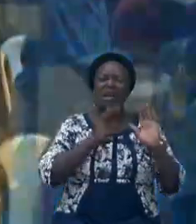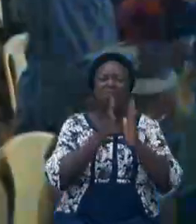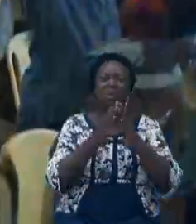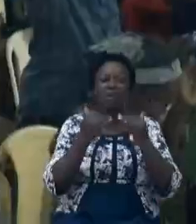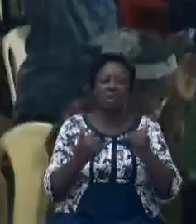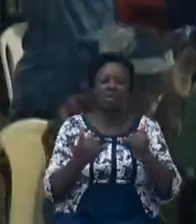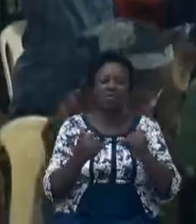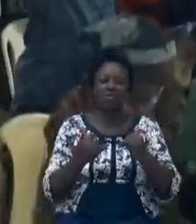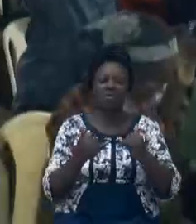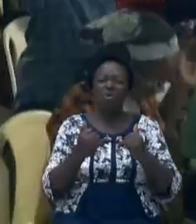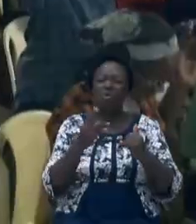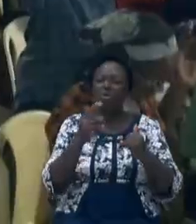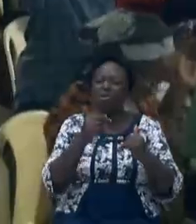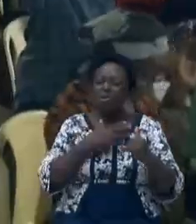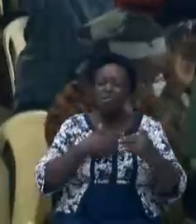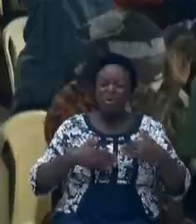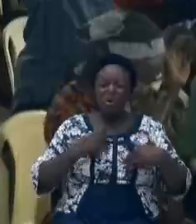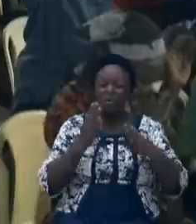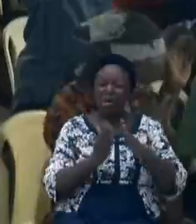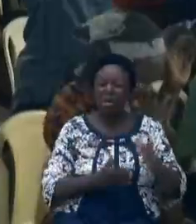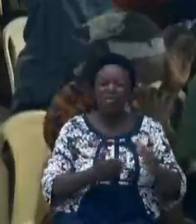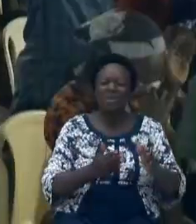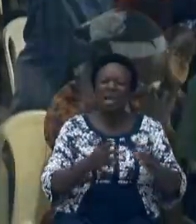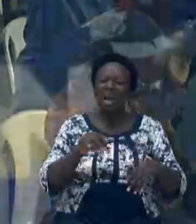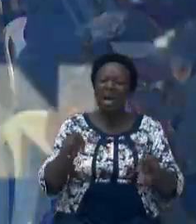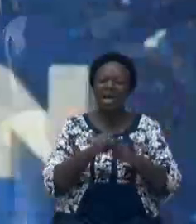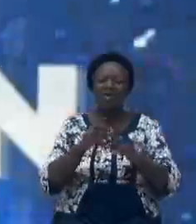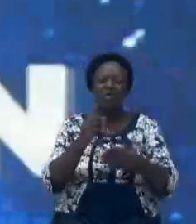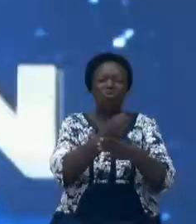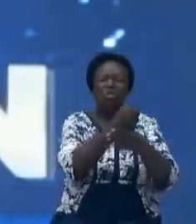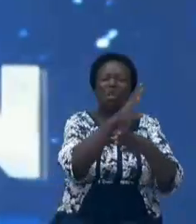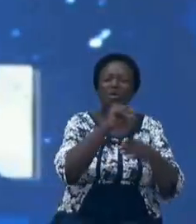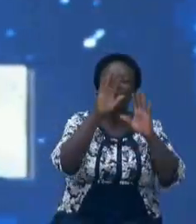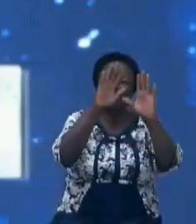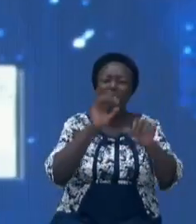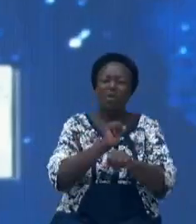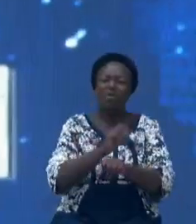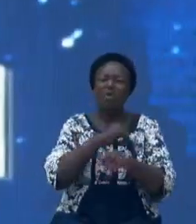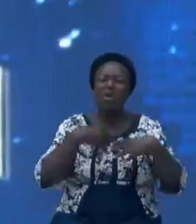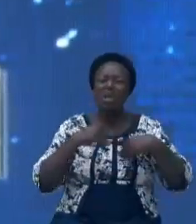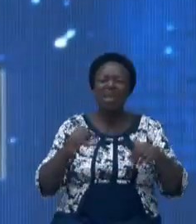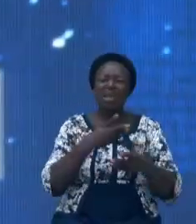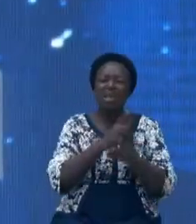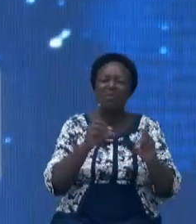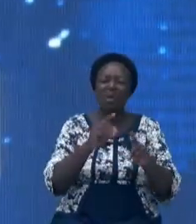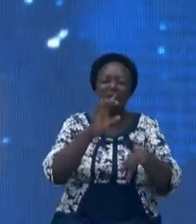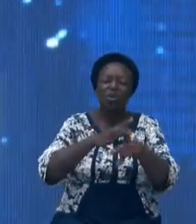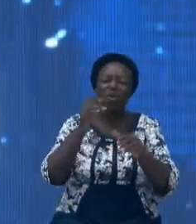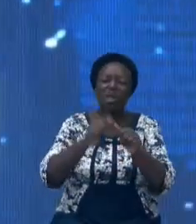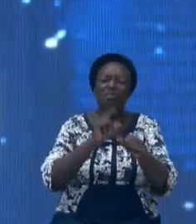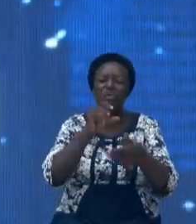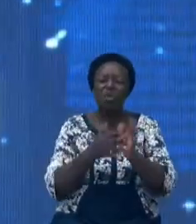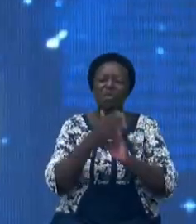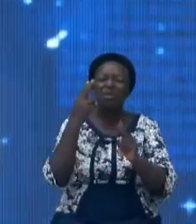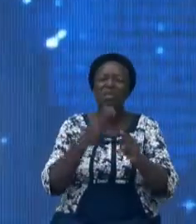guériot nom de ge ses yeux je prie maintenant sans exception dit comme tu dis c'est d'un